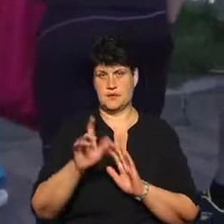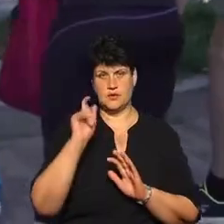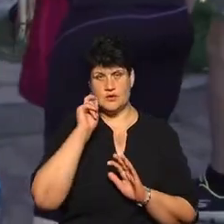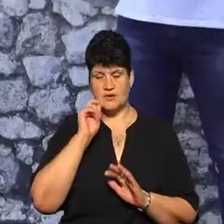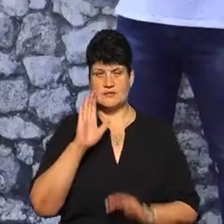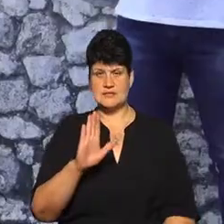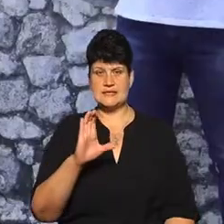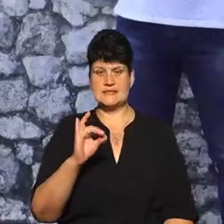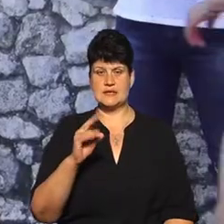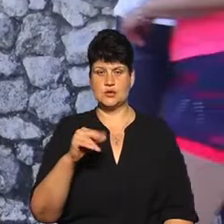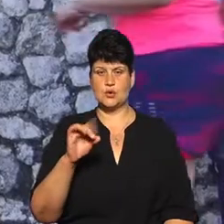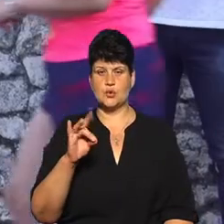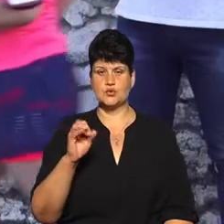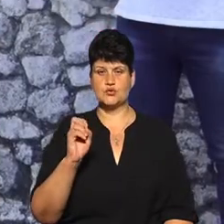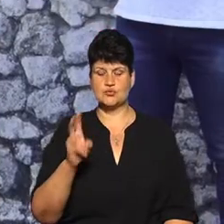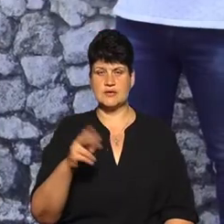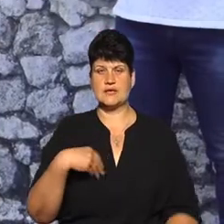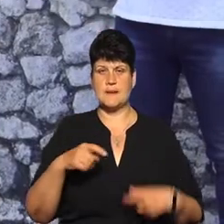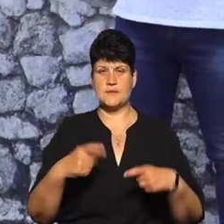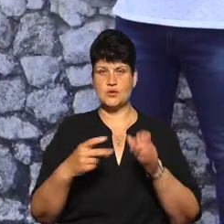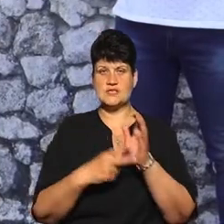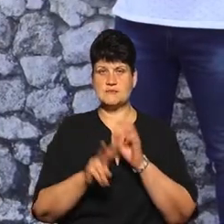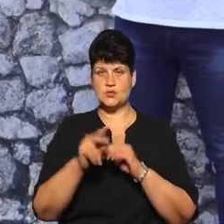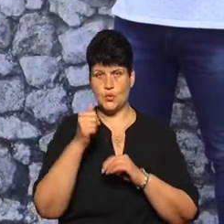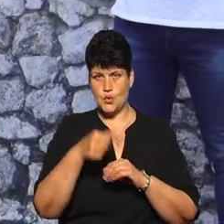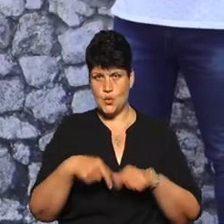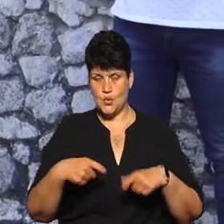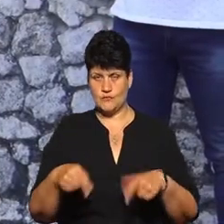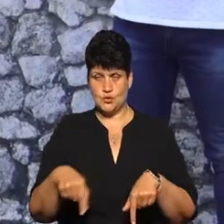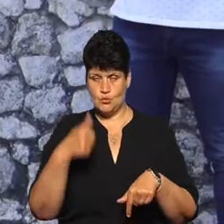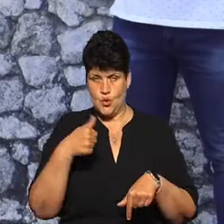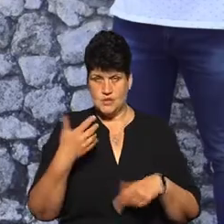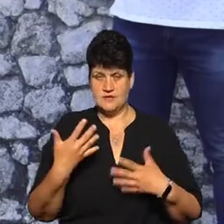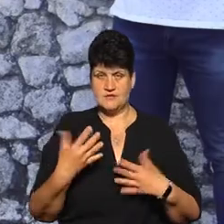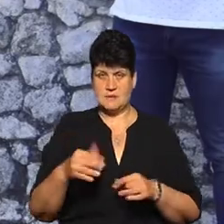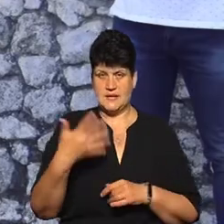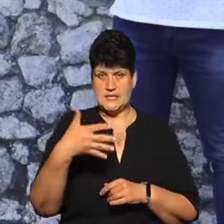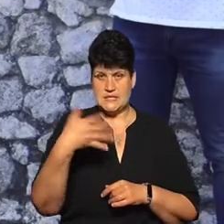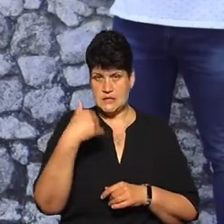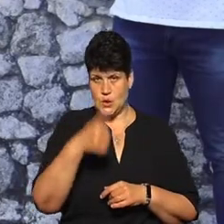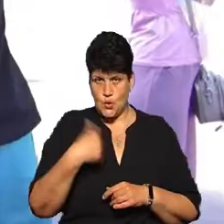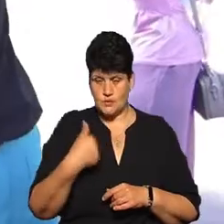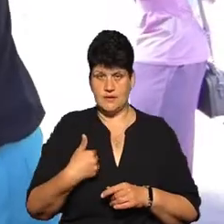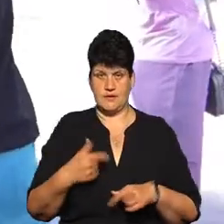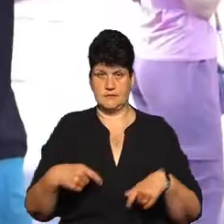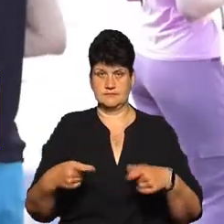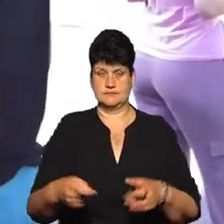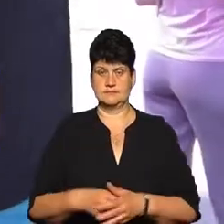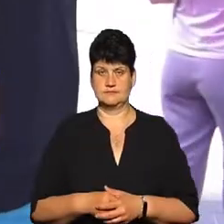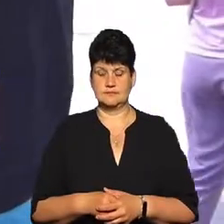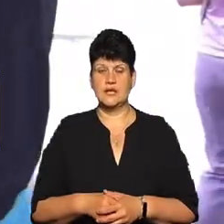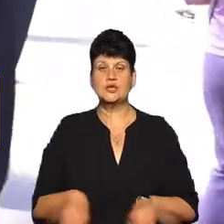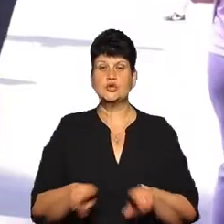Василь Сидорчук. Я бігаю 72 року, в цьому році в мене ювілей, 50 років, як я закоханий біг. Тож до